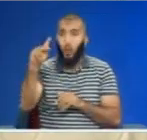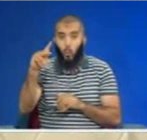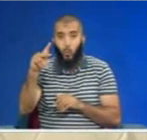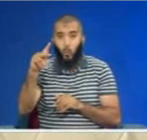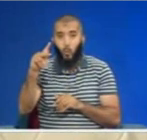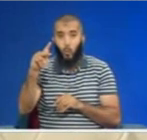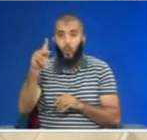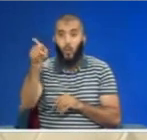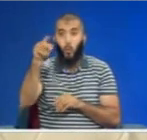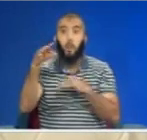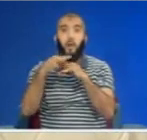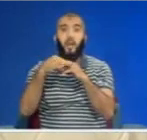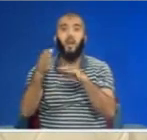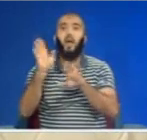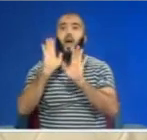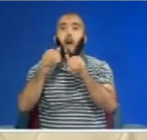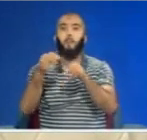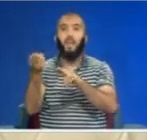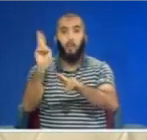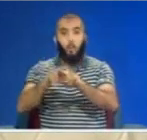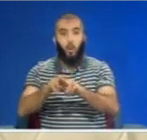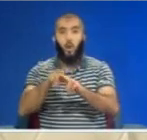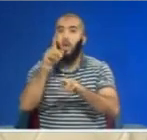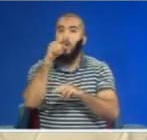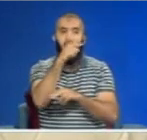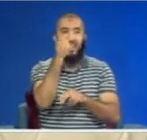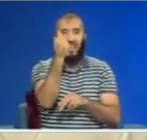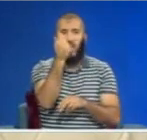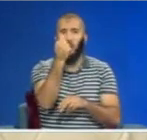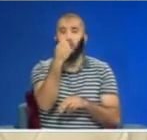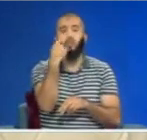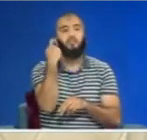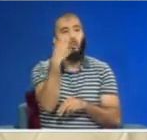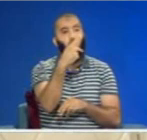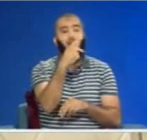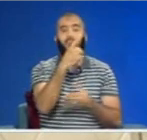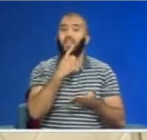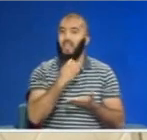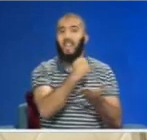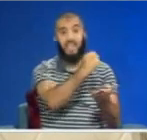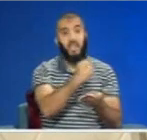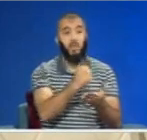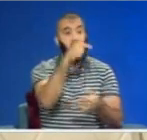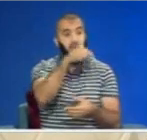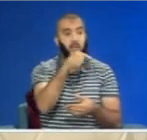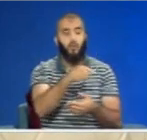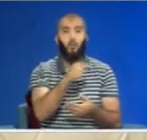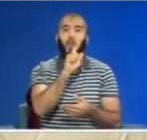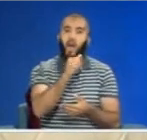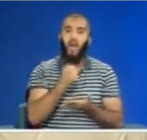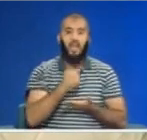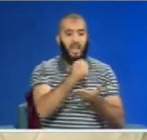له بعد وفاته يصير إرثا للورثة الشرعيين من الأبناء والبنات